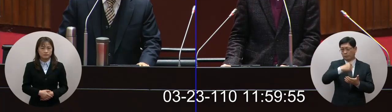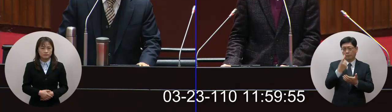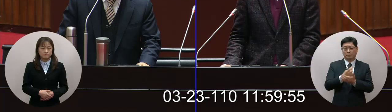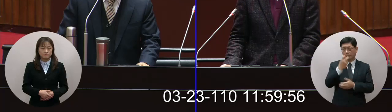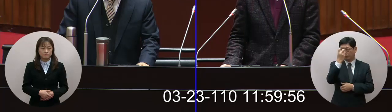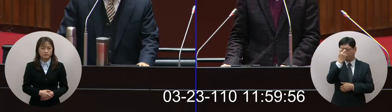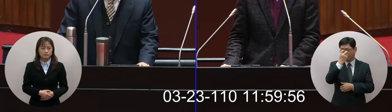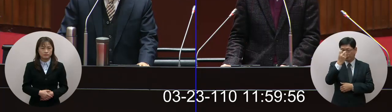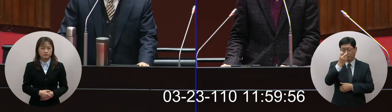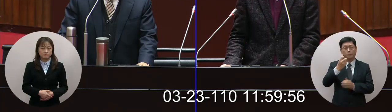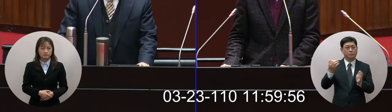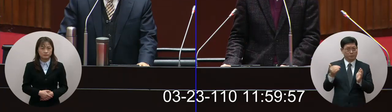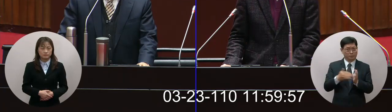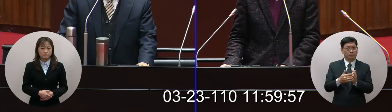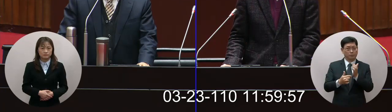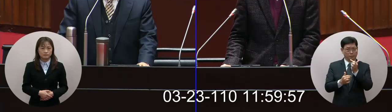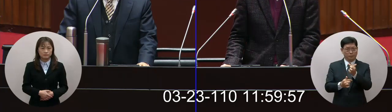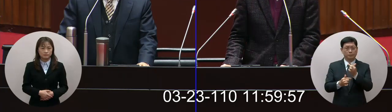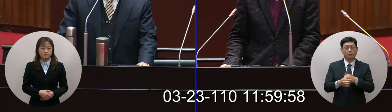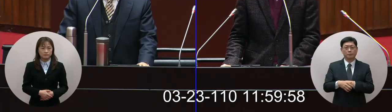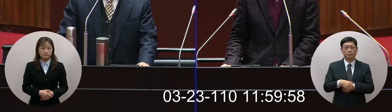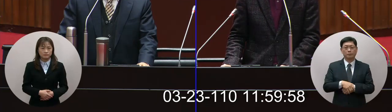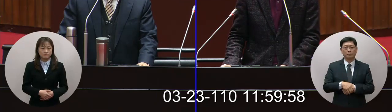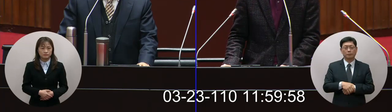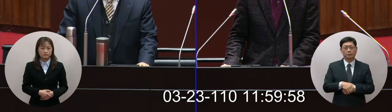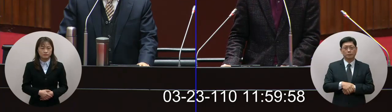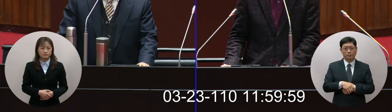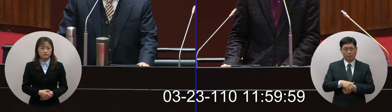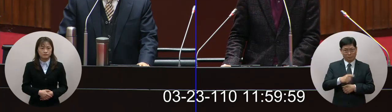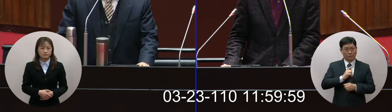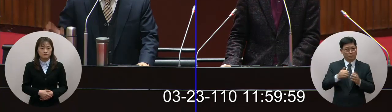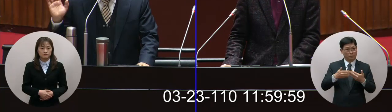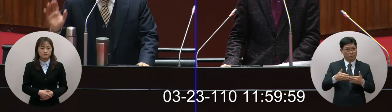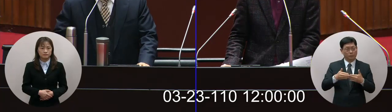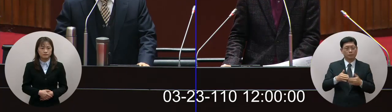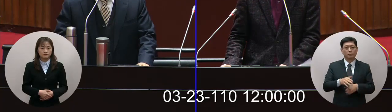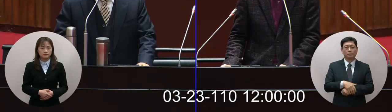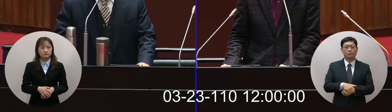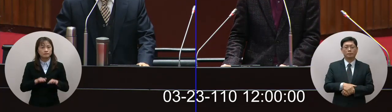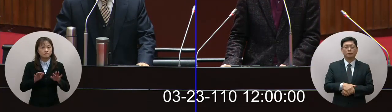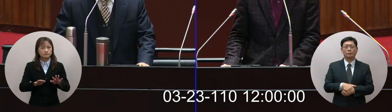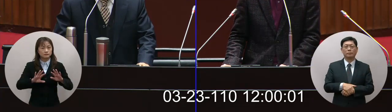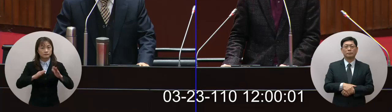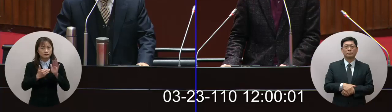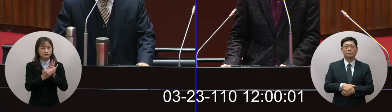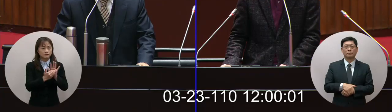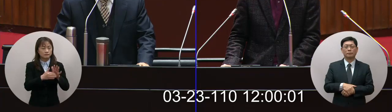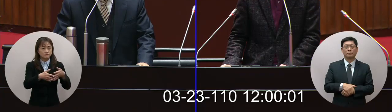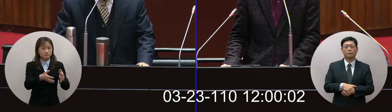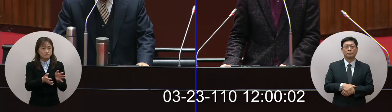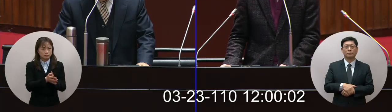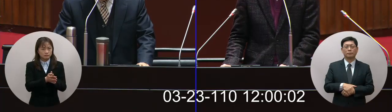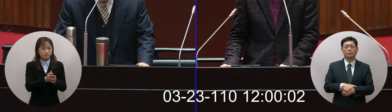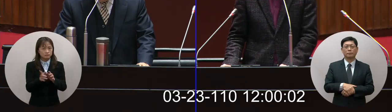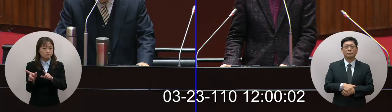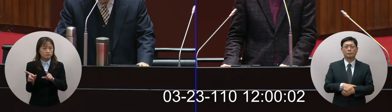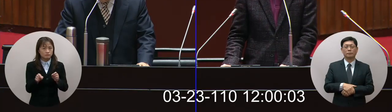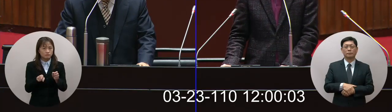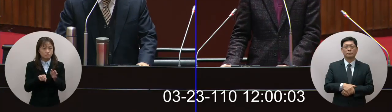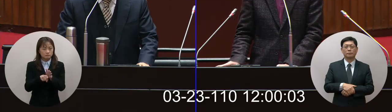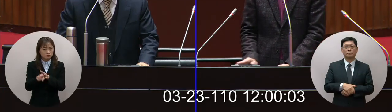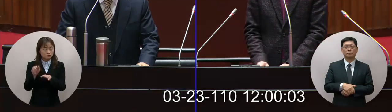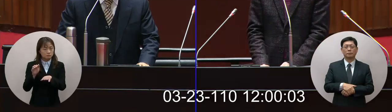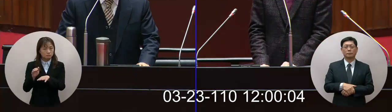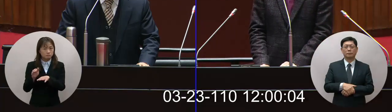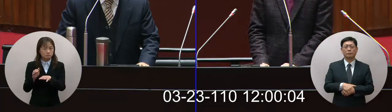的检查，看看有没有这个必要？ 目前国防部都依专业的处